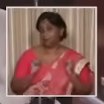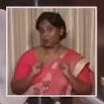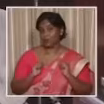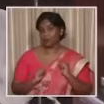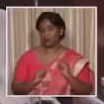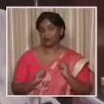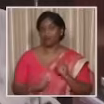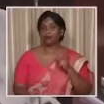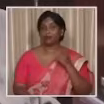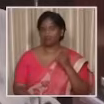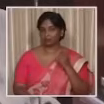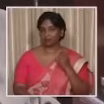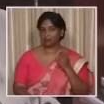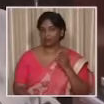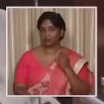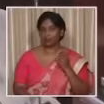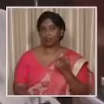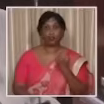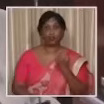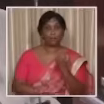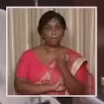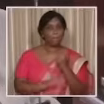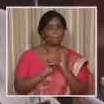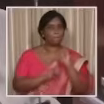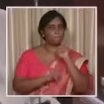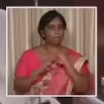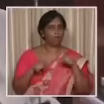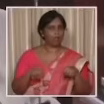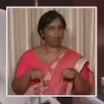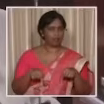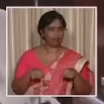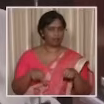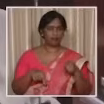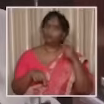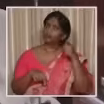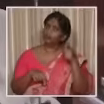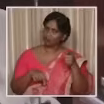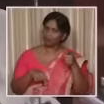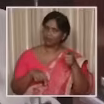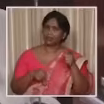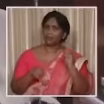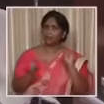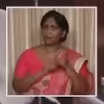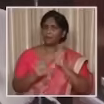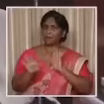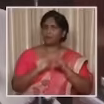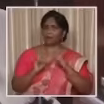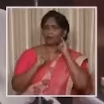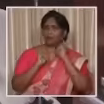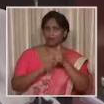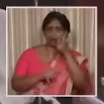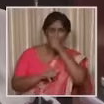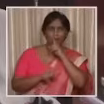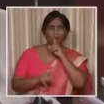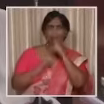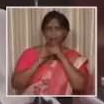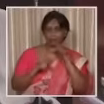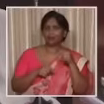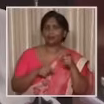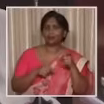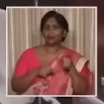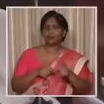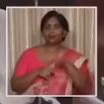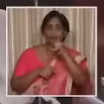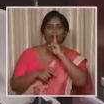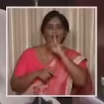මොකද මෙතුමා මුදල් බලයේ තියෙන පාර්ලිමේන්තුවට මෙතුමා මේ ක්‍රිකට් පාලක මණ්ඩලෙ පිට දූතයත් ගැන නිතර කතා කරලා තියෙනවා. ඉතින්